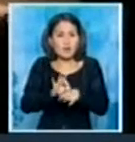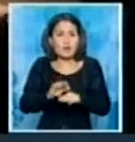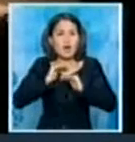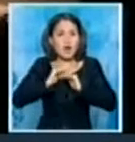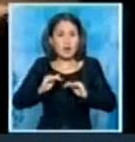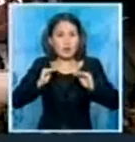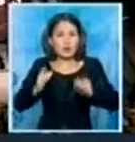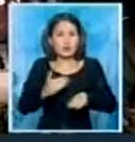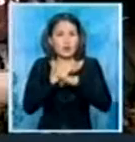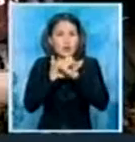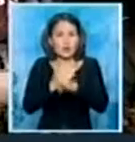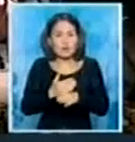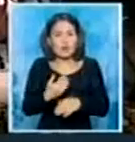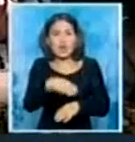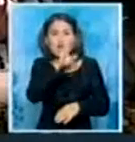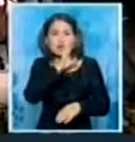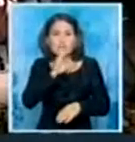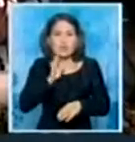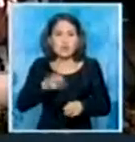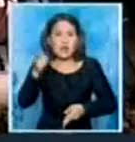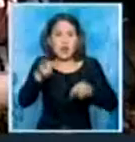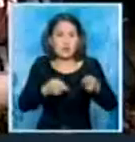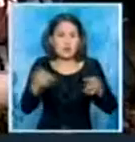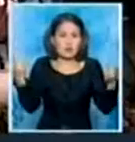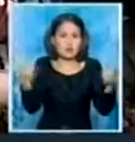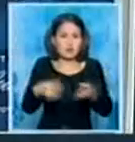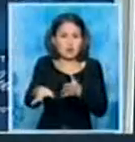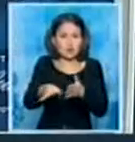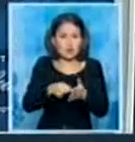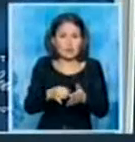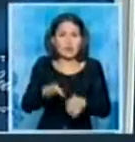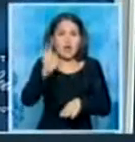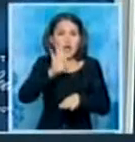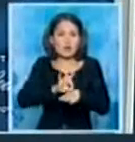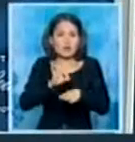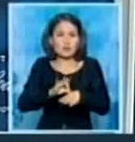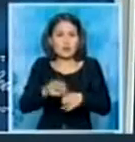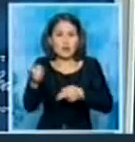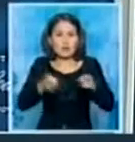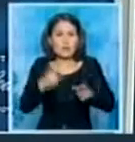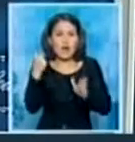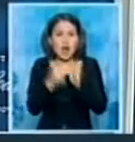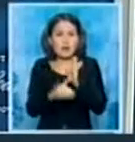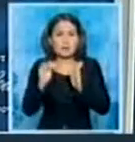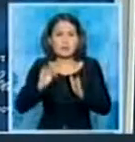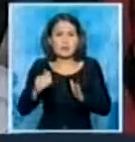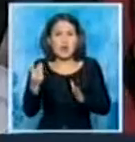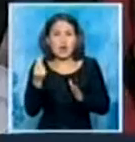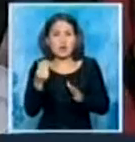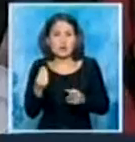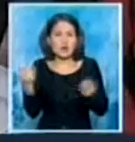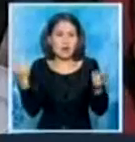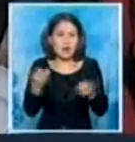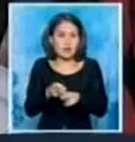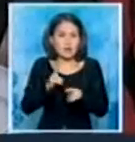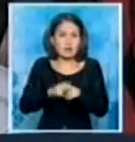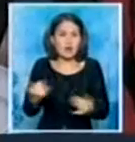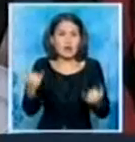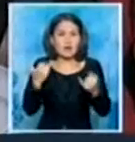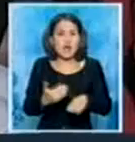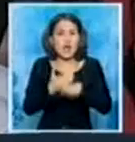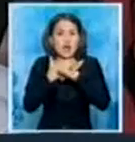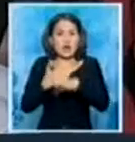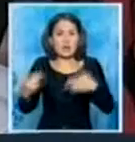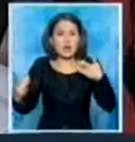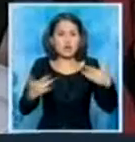Әсел Құрманғалиеваның операциясына қажетті қаражат жинау. Науқастың еміне 60 мың евро қаржы керек екен. Қайырымдылық концерт